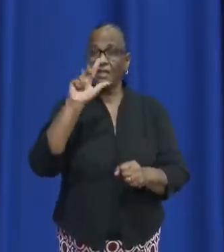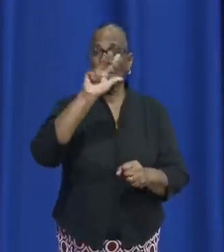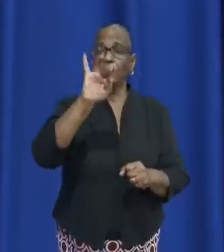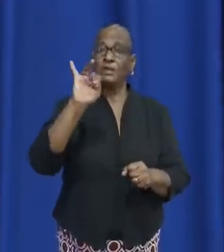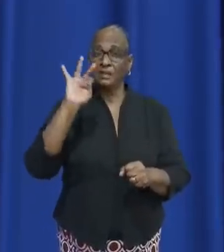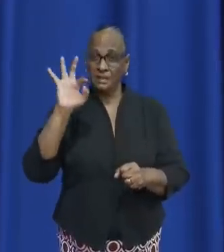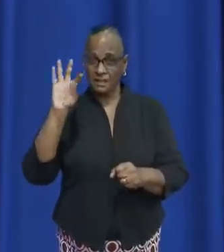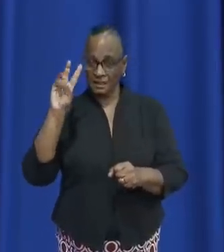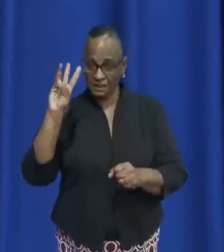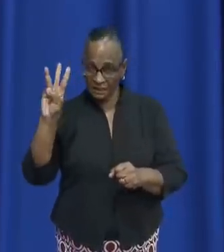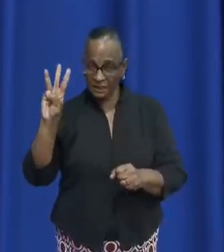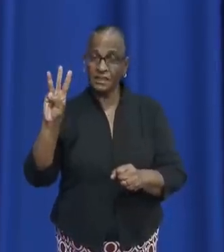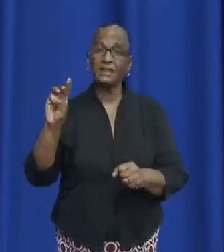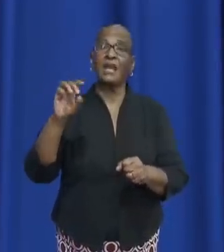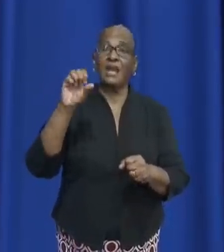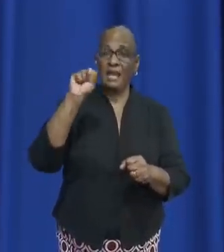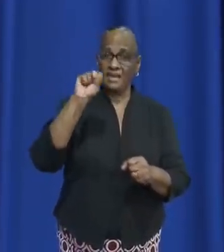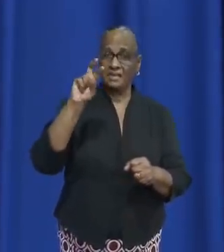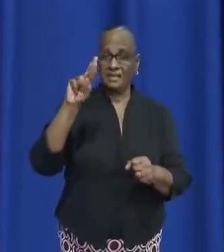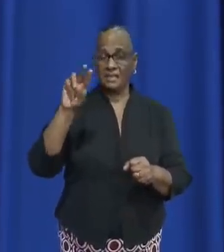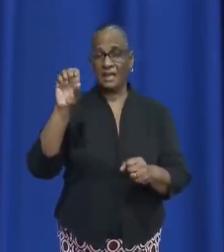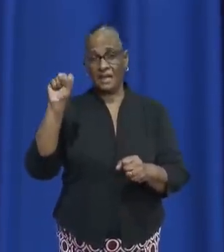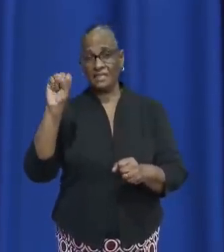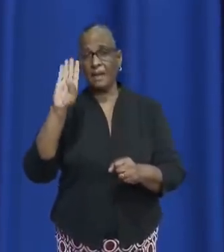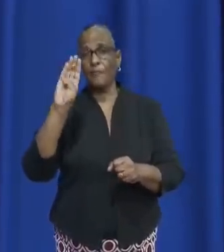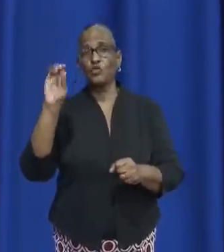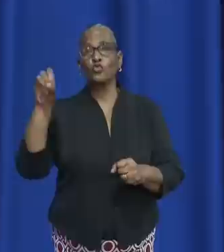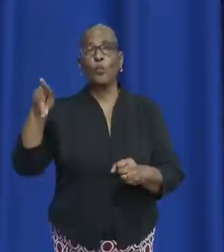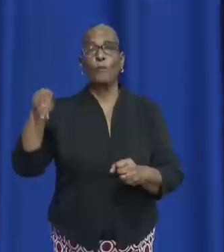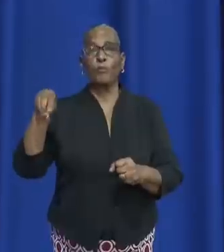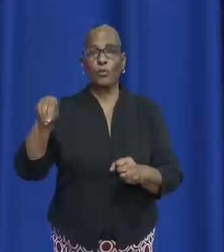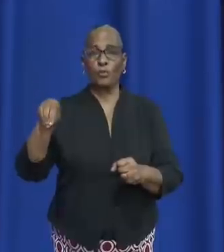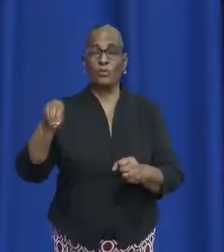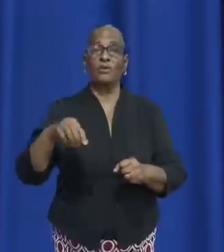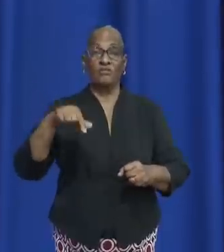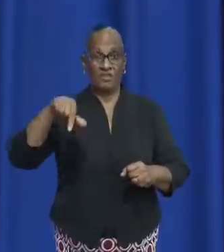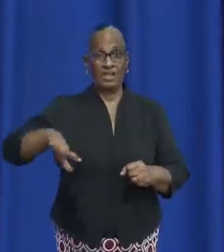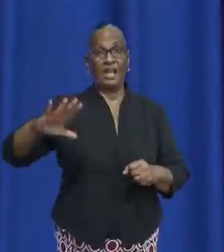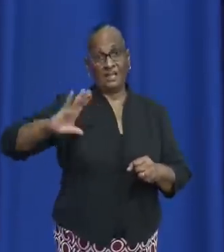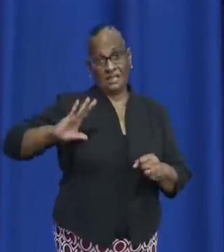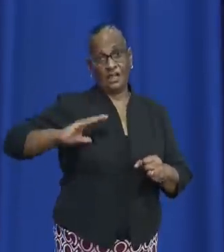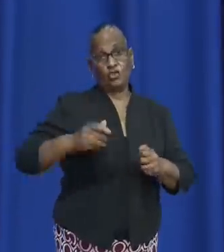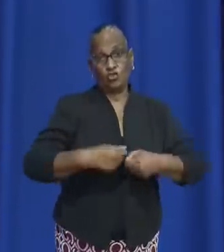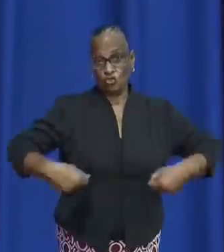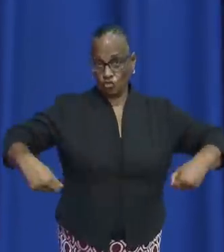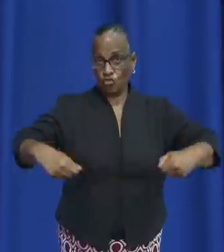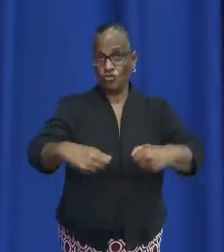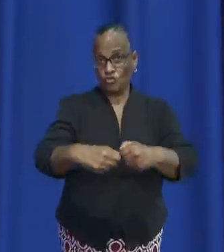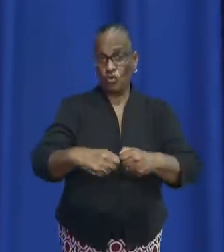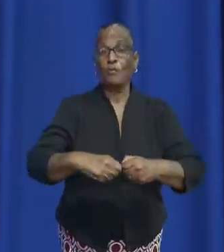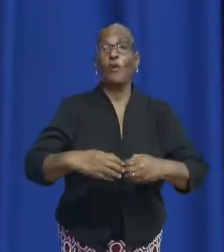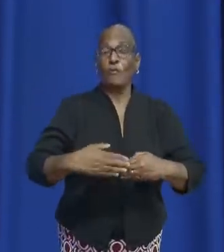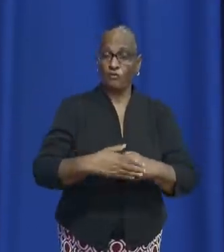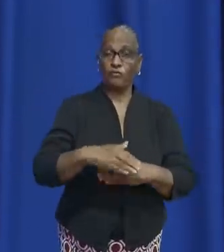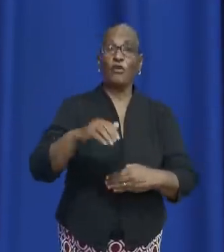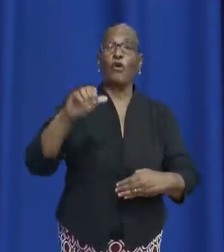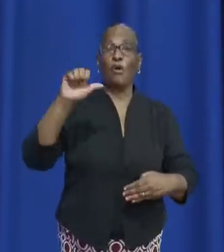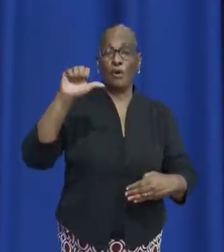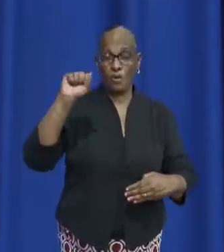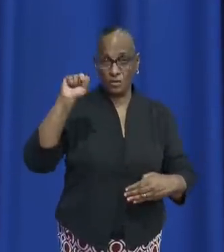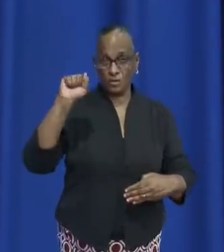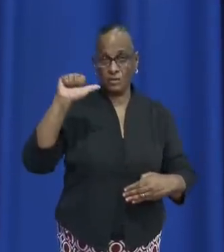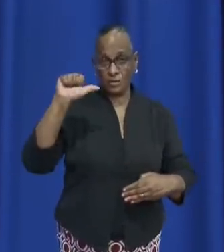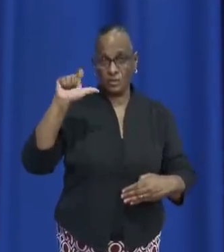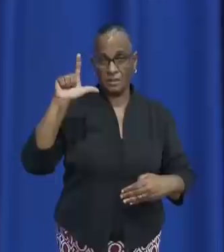Radio Boschoppo en Radio SRS. Vandaag hebben wij de directeur van Sociale Zaken, mevrouw Angela Salmo, in ons midden.